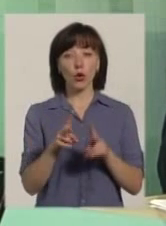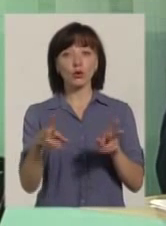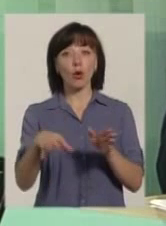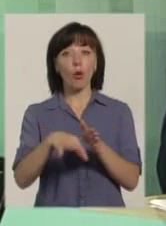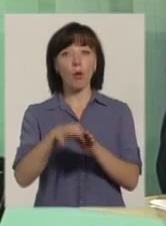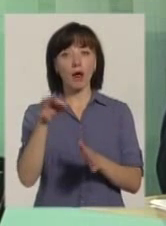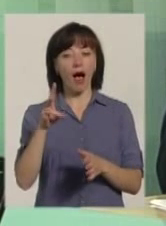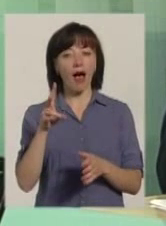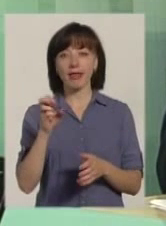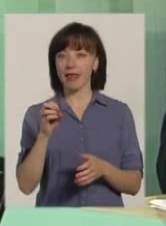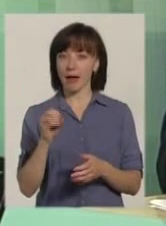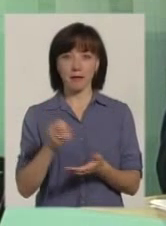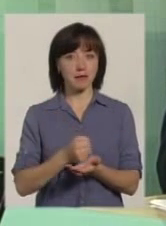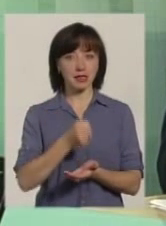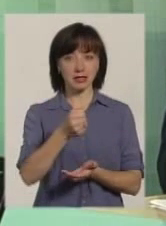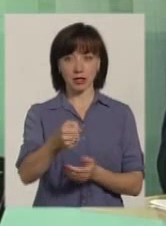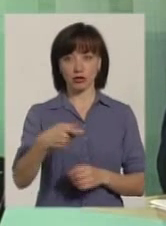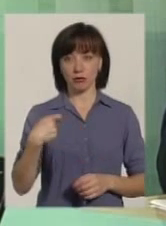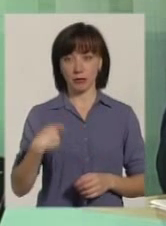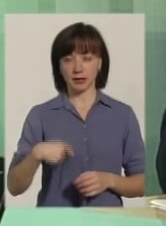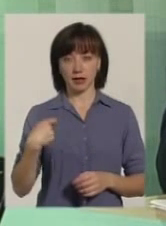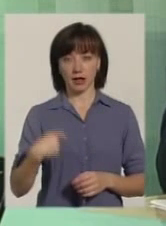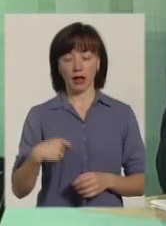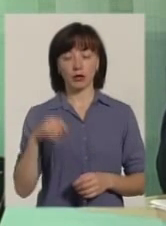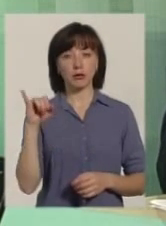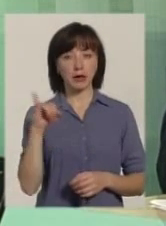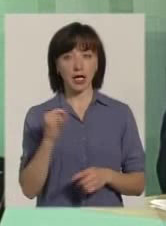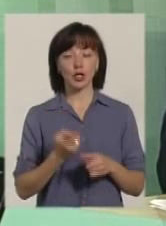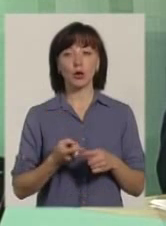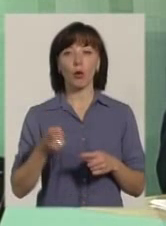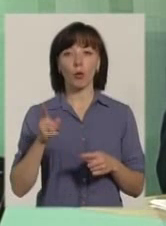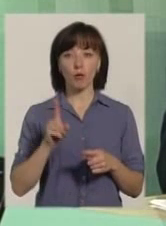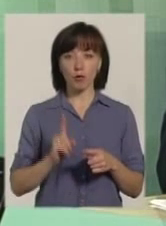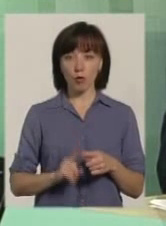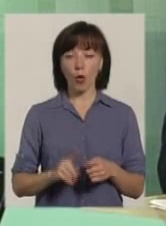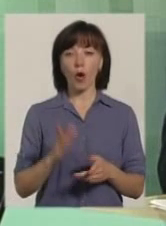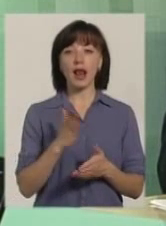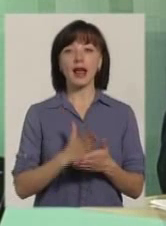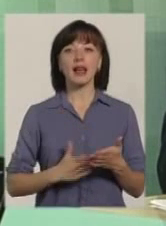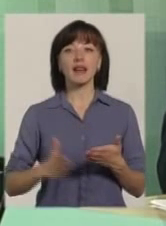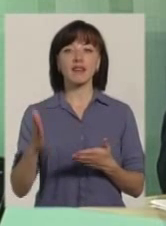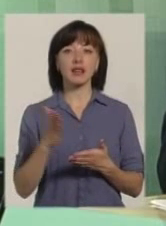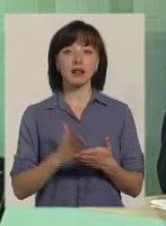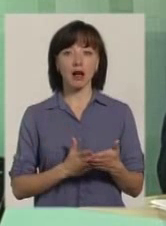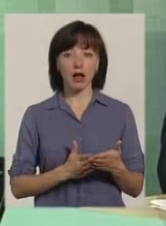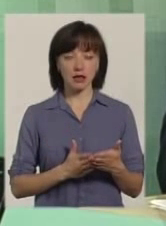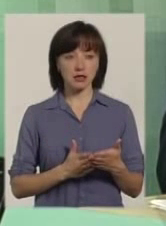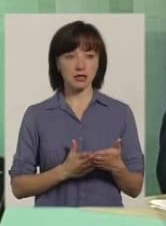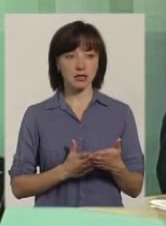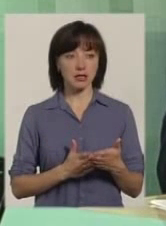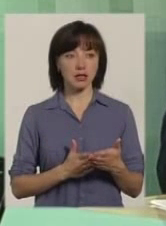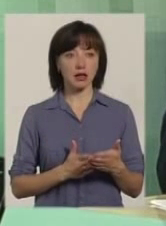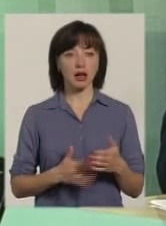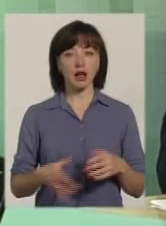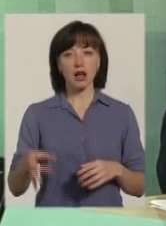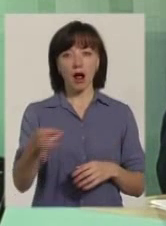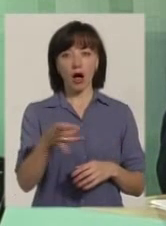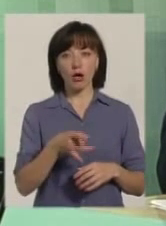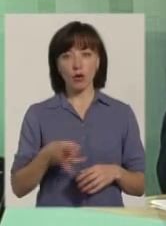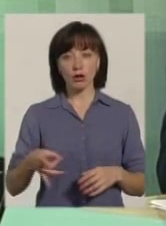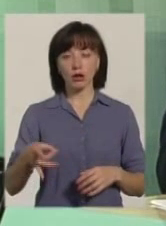не призначені президентом. І тому ліквідація складання повноважень районних та